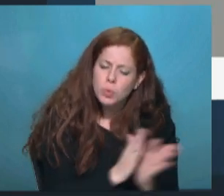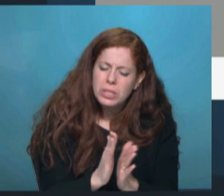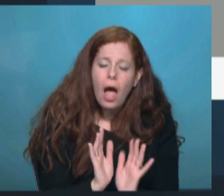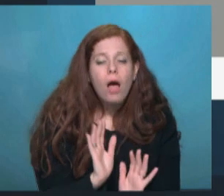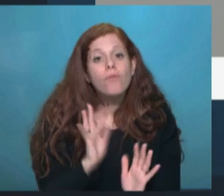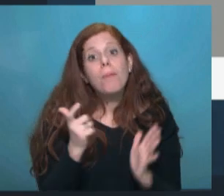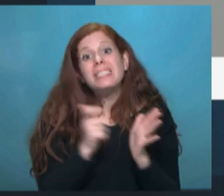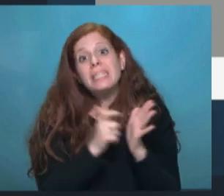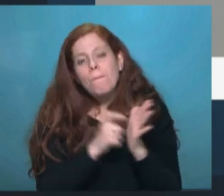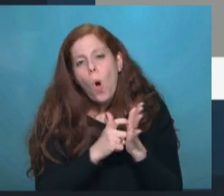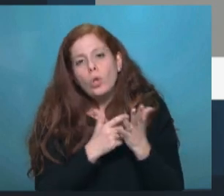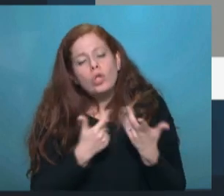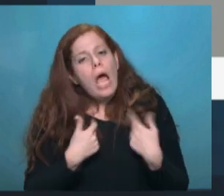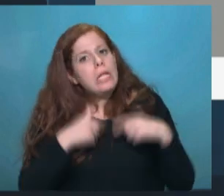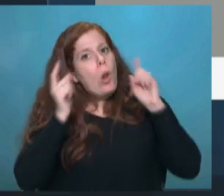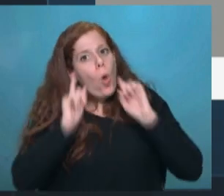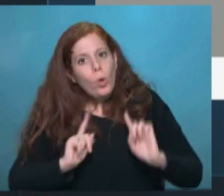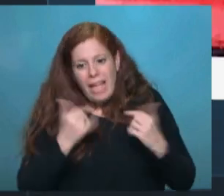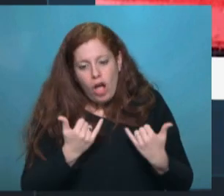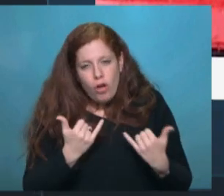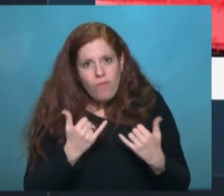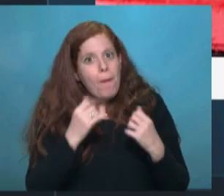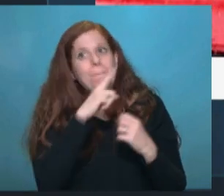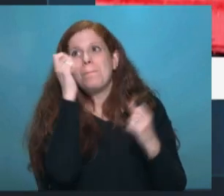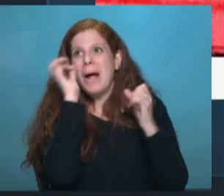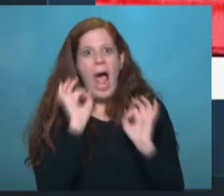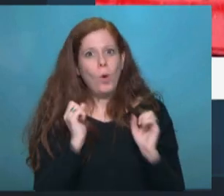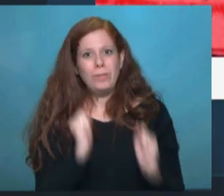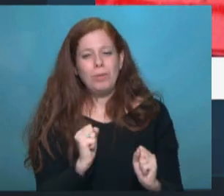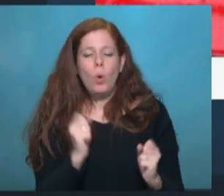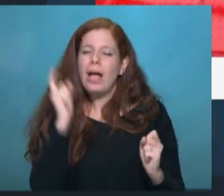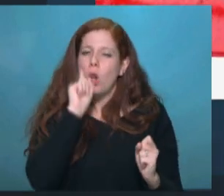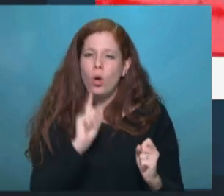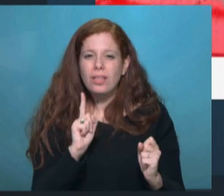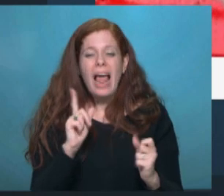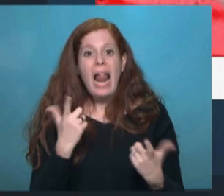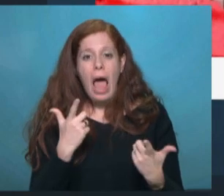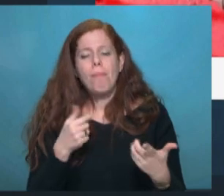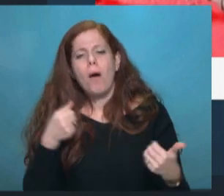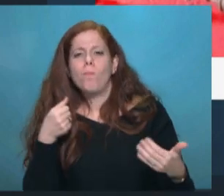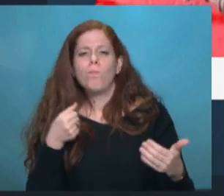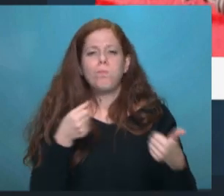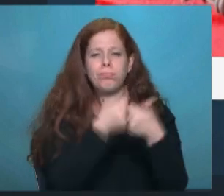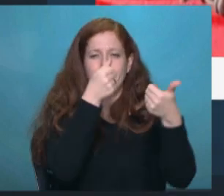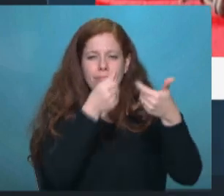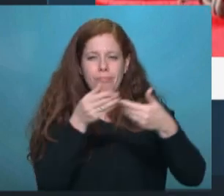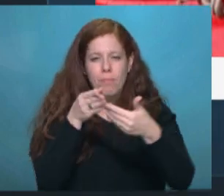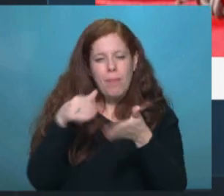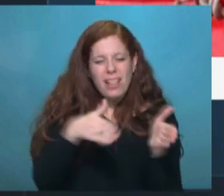ומסיבות שכרגע אני עוד לא יודע אותם בוודאות, היא התנגשה בדופן הנהר,